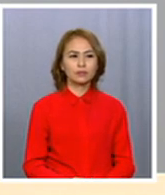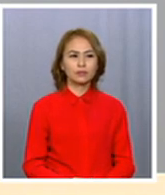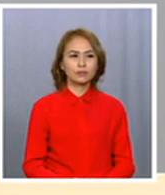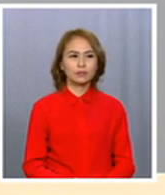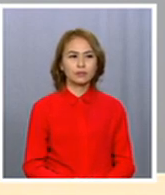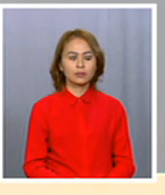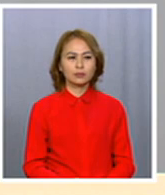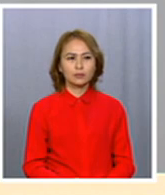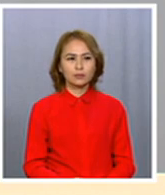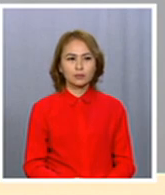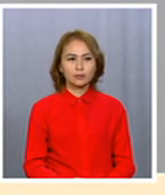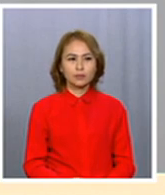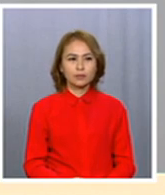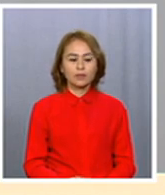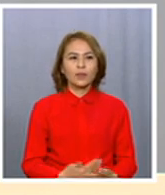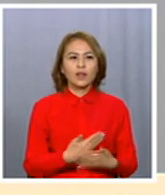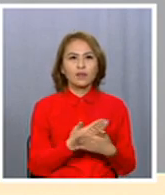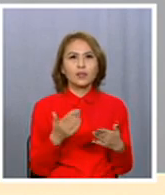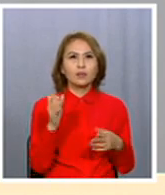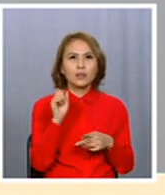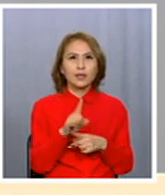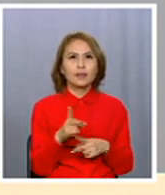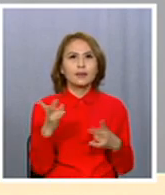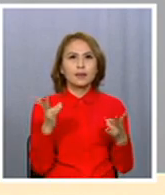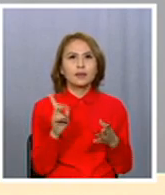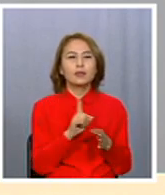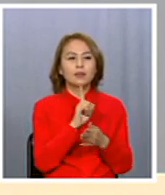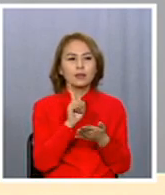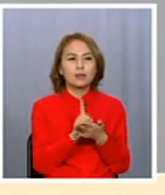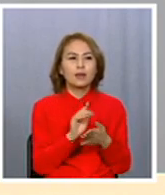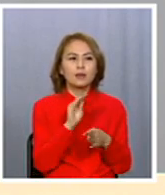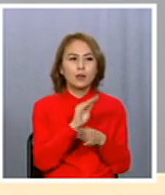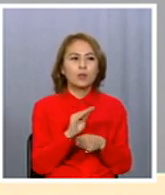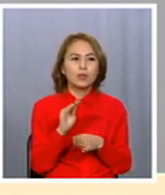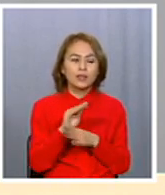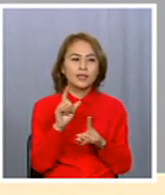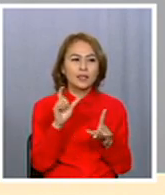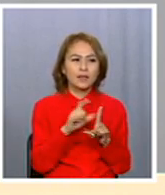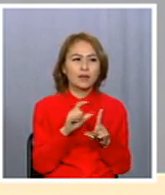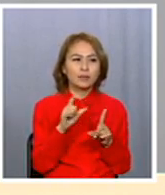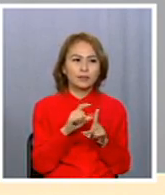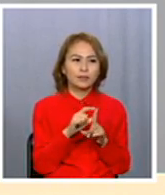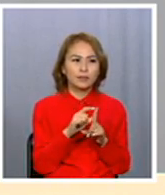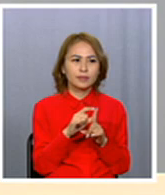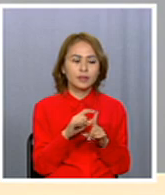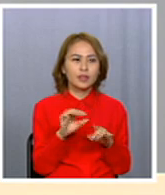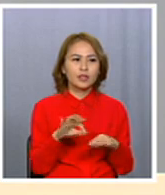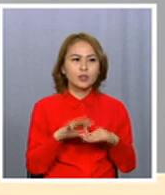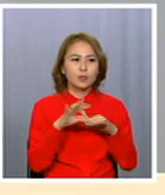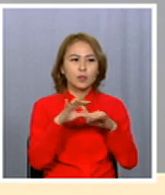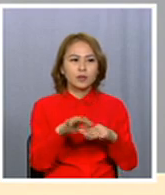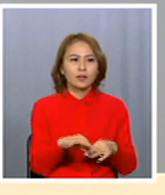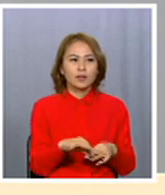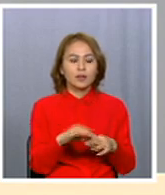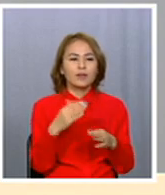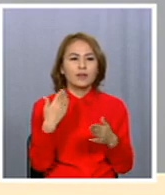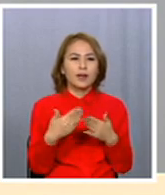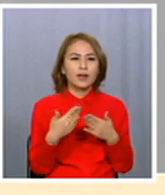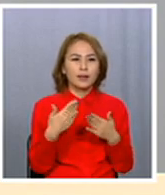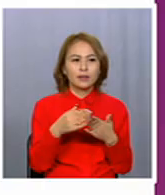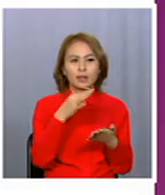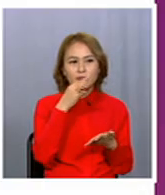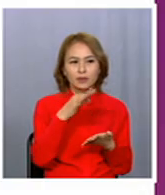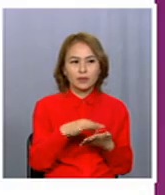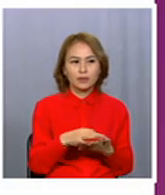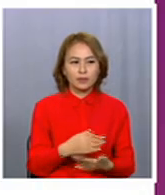жизнь. В этом задании необходимо дополнить предложение словами. Используйте варианты ответов.